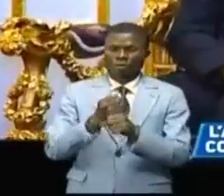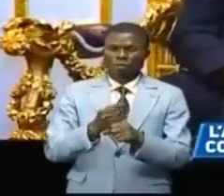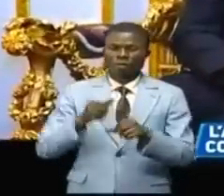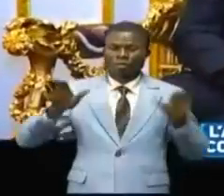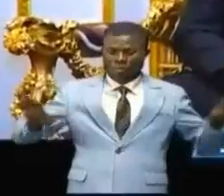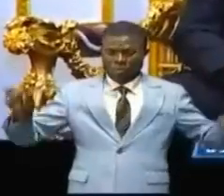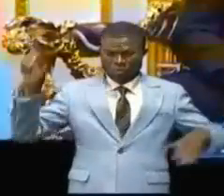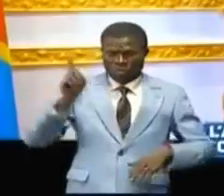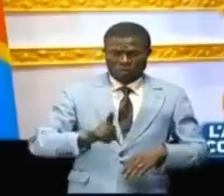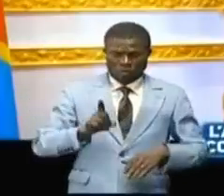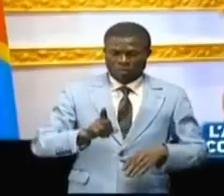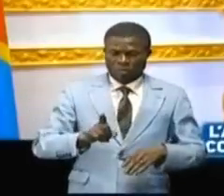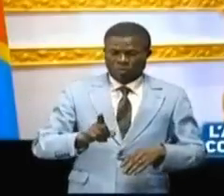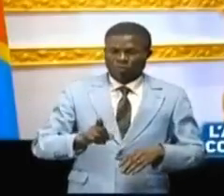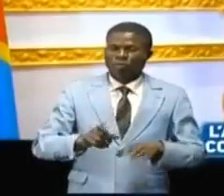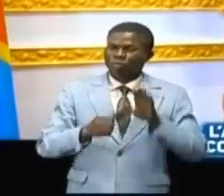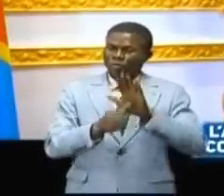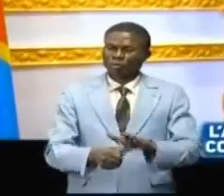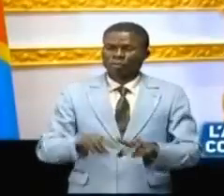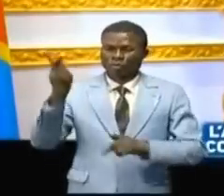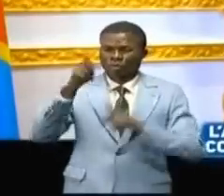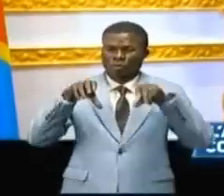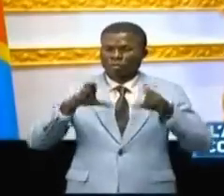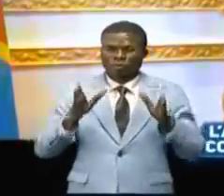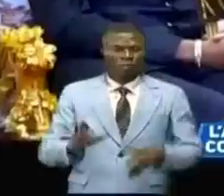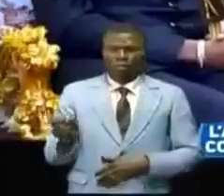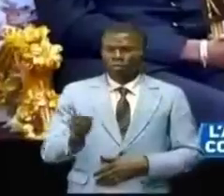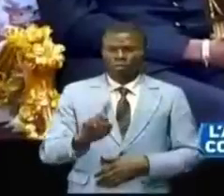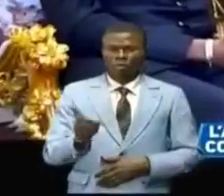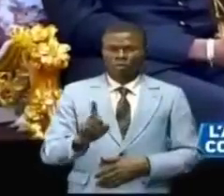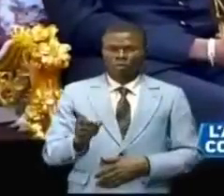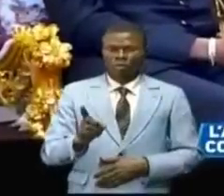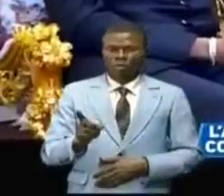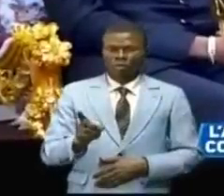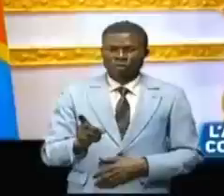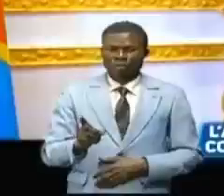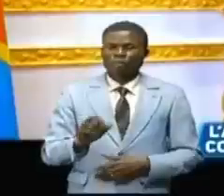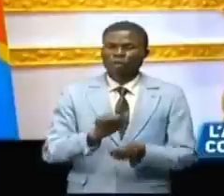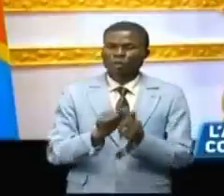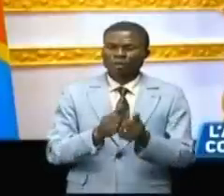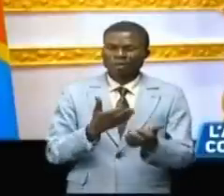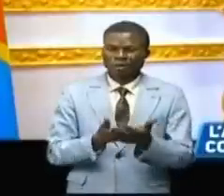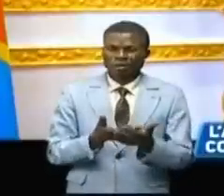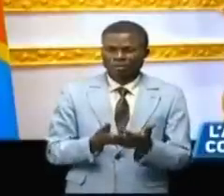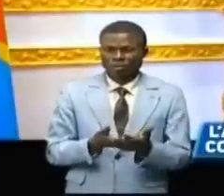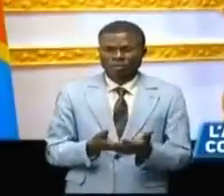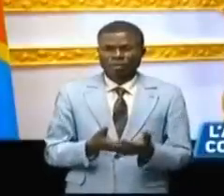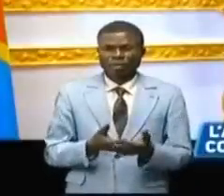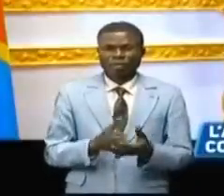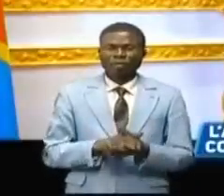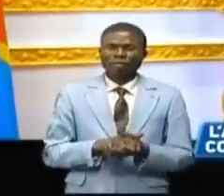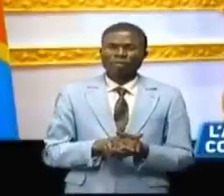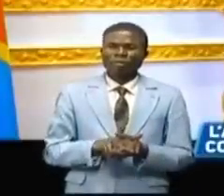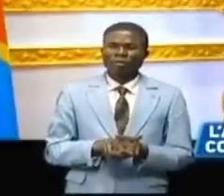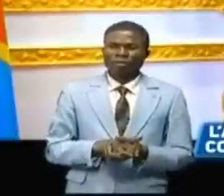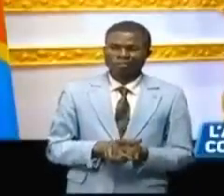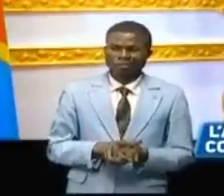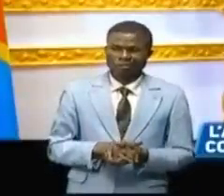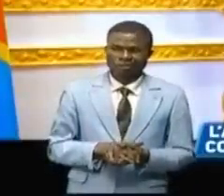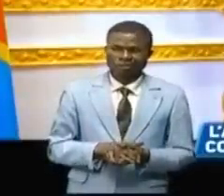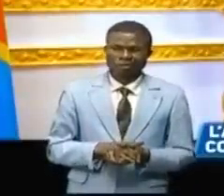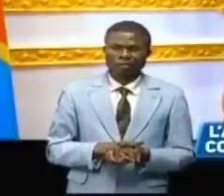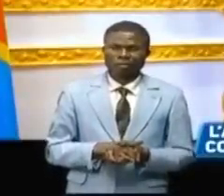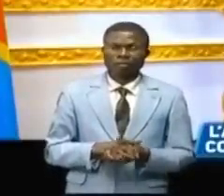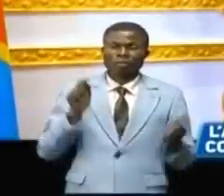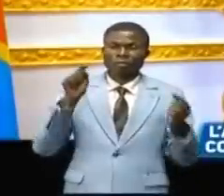contrôles réglementaires de l'aviation civile. Alors, en vertu de quoi je peux m'opposer à ce que les autres aussi qui ont